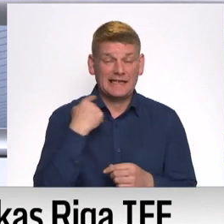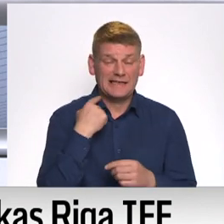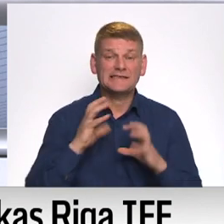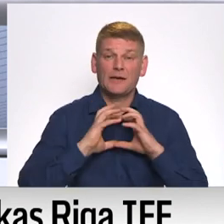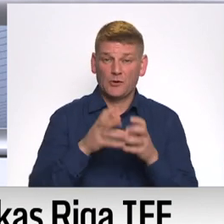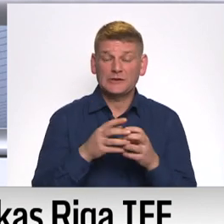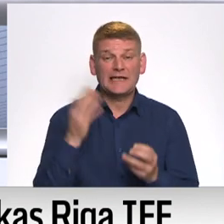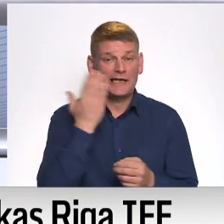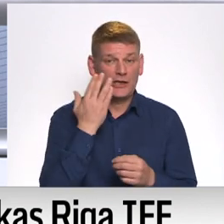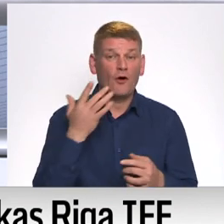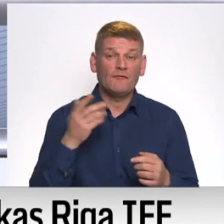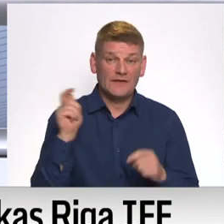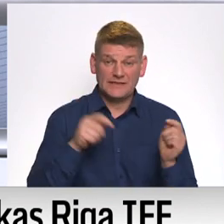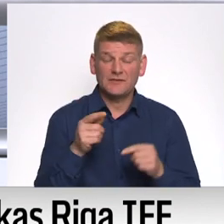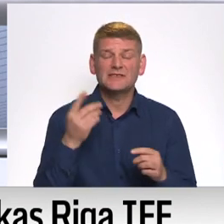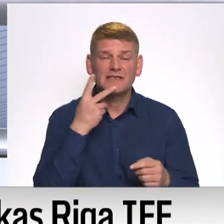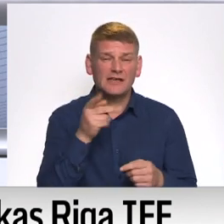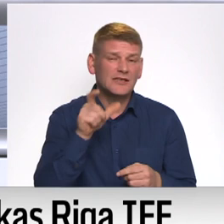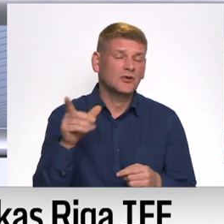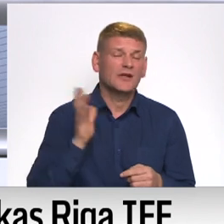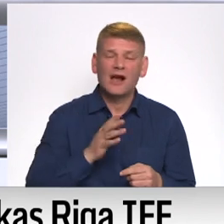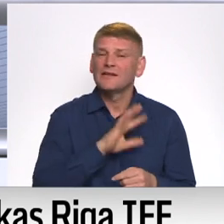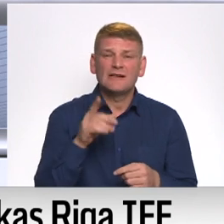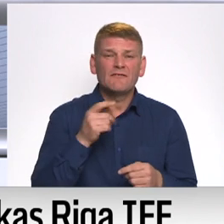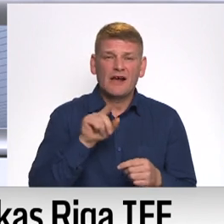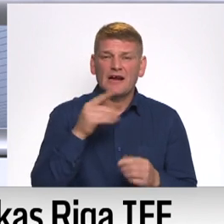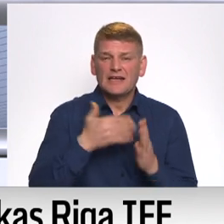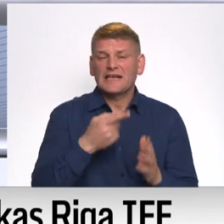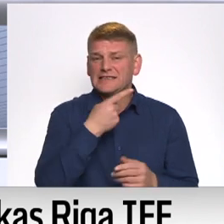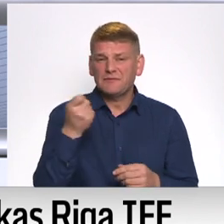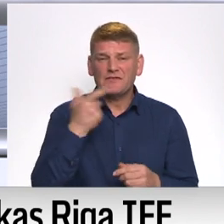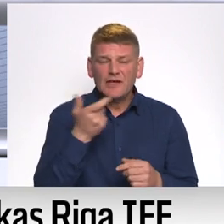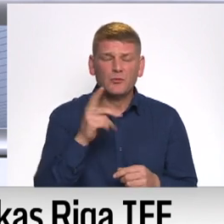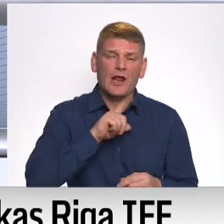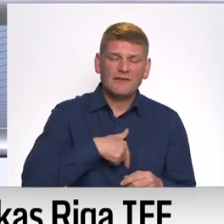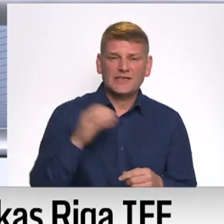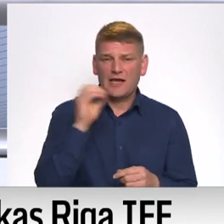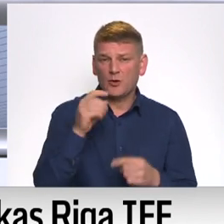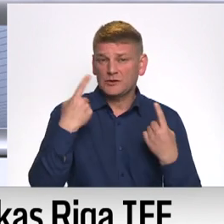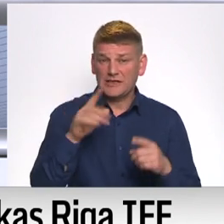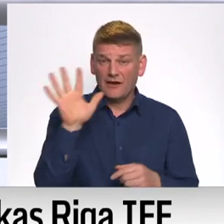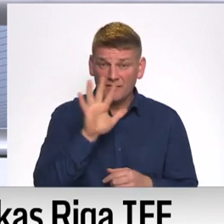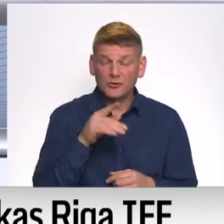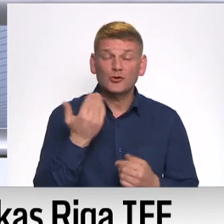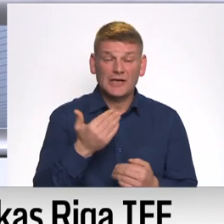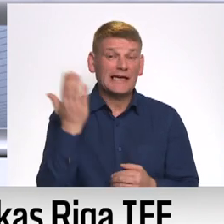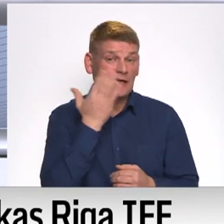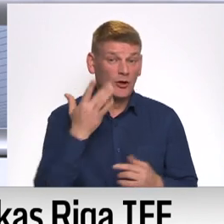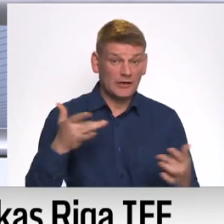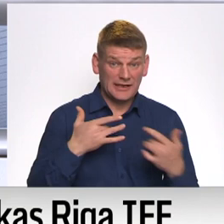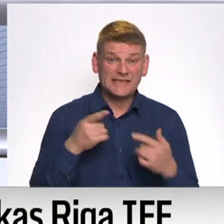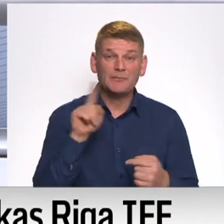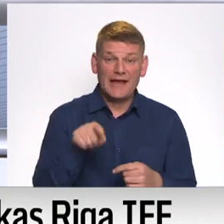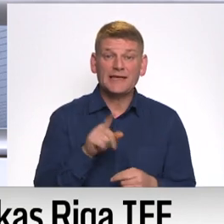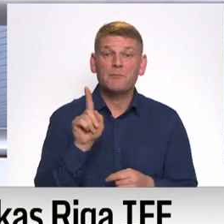starptautiskais kinofestivāls. Skatītājs gaida vairāk nekā 100 filmas no Latvijas, Eiropas un citām valstīm. Un šobrīd kinoteatrī